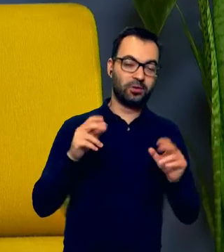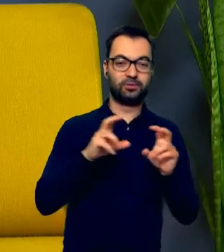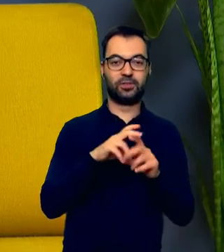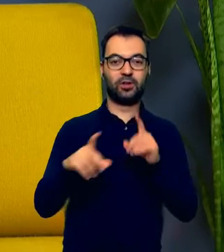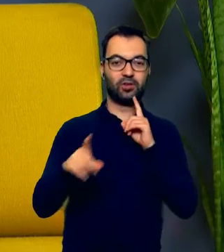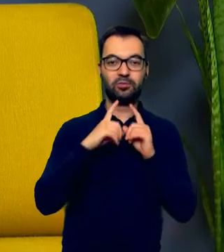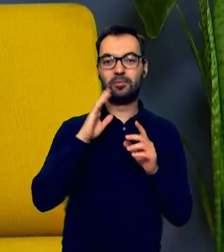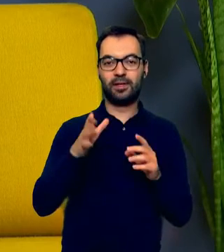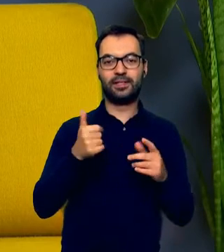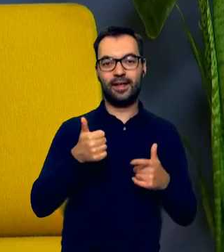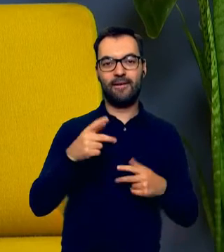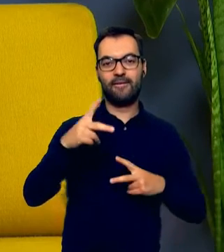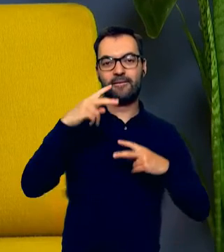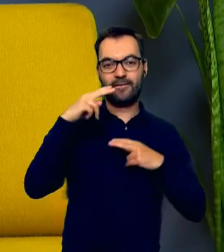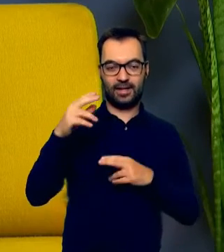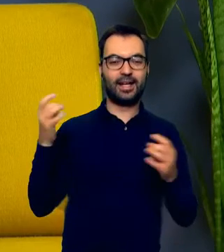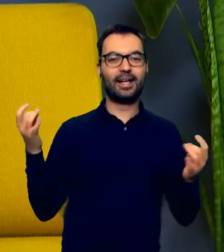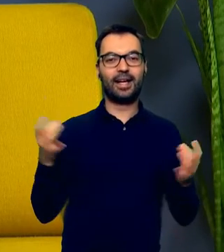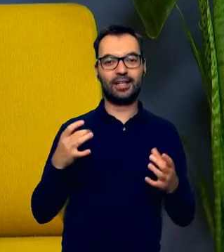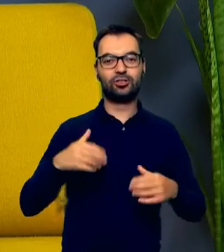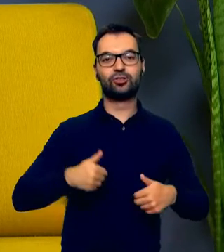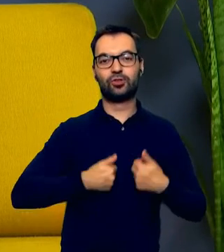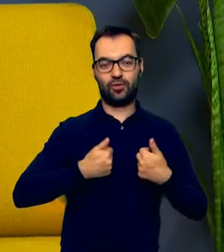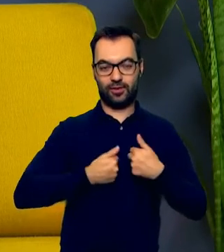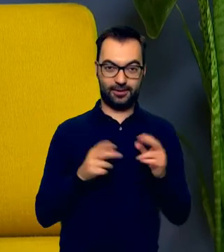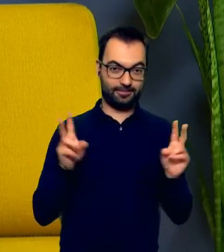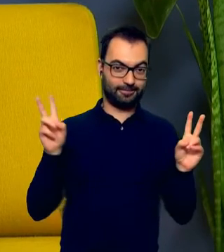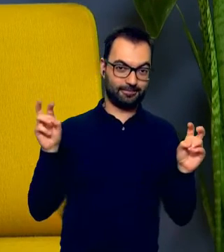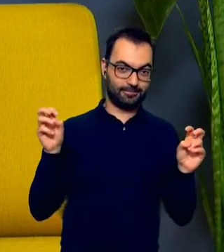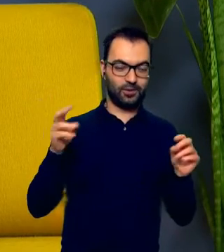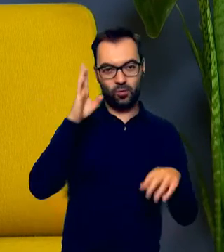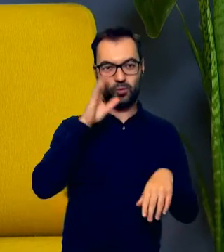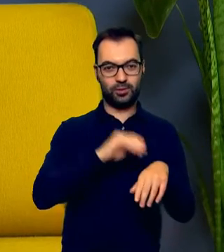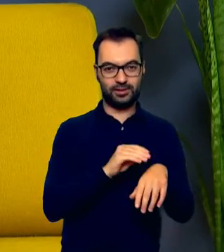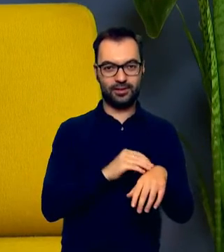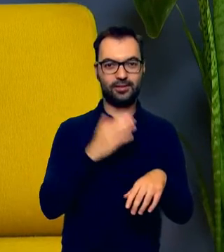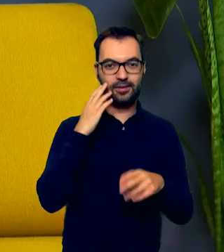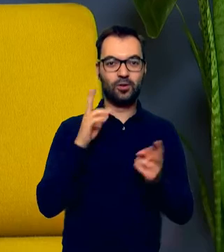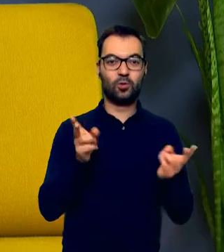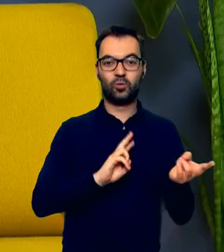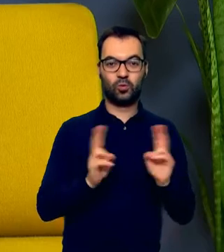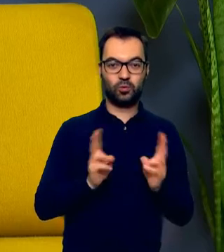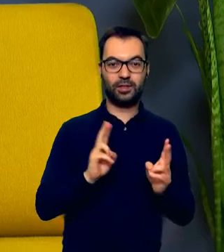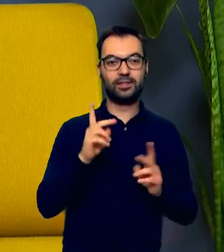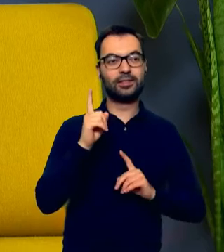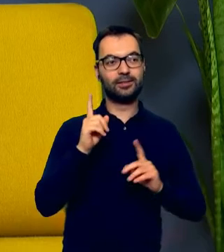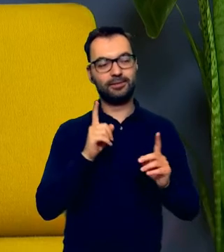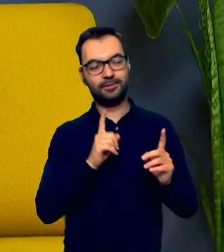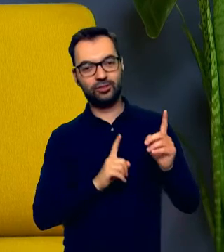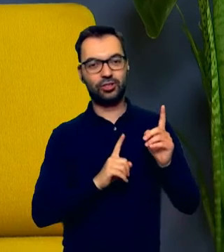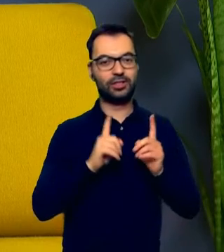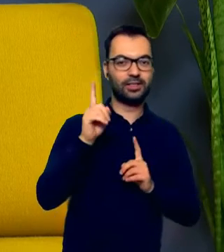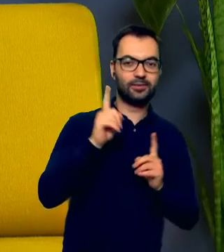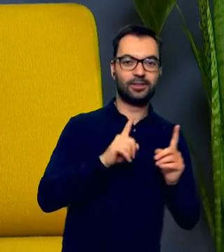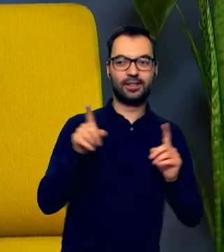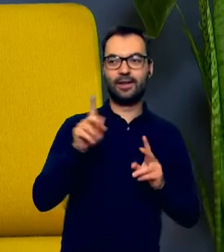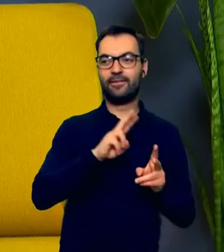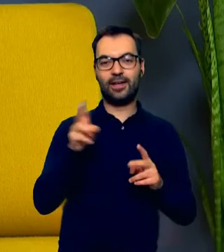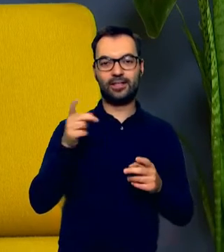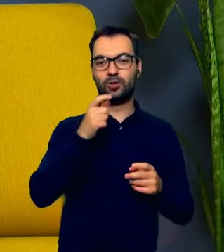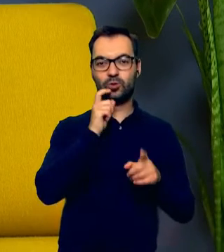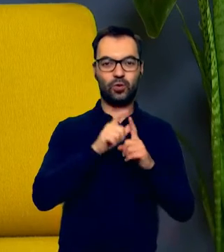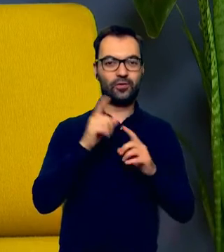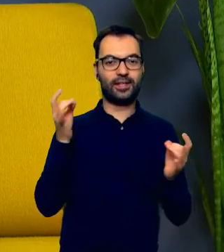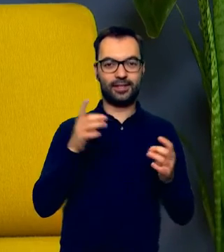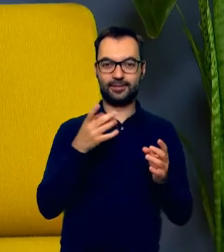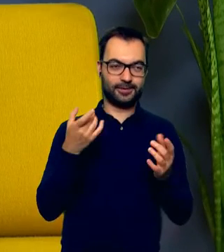naszego spotkania jedną z gier zdrowotnych. No, uprzedzałam go, ponieważ wiem, że w tłumaczeniu mogą niektóre wasze fajerwerki